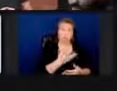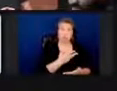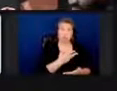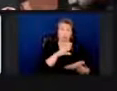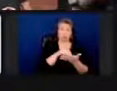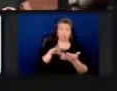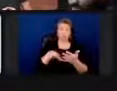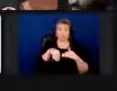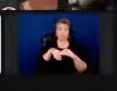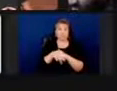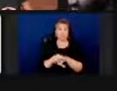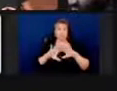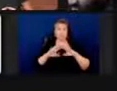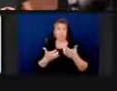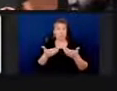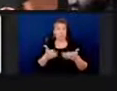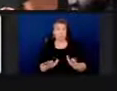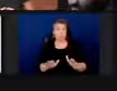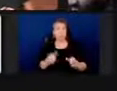عندما